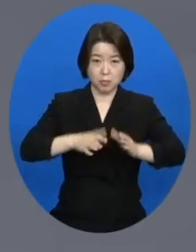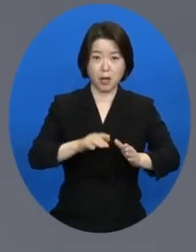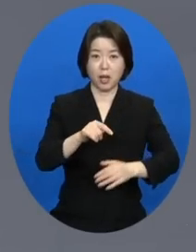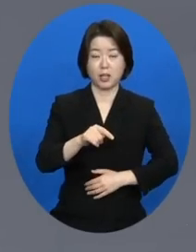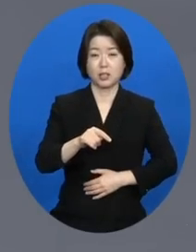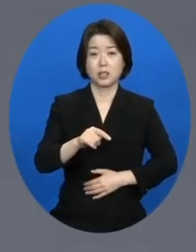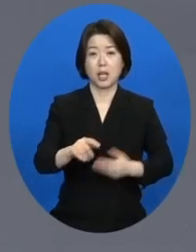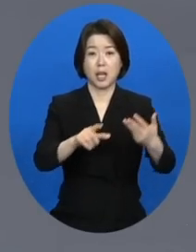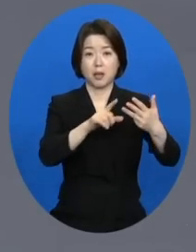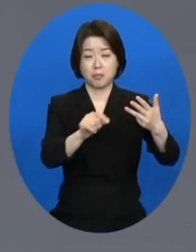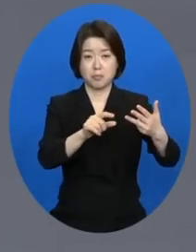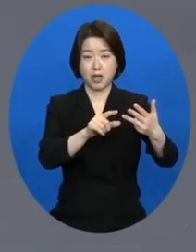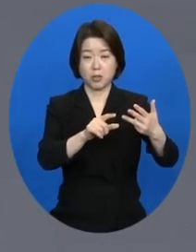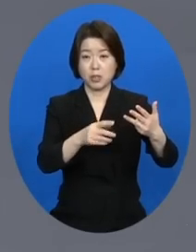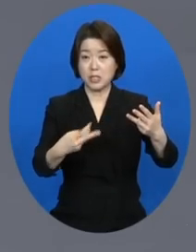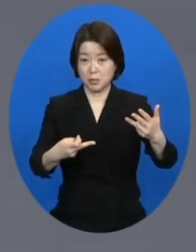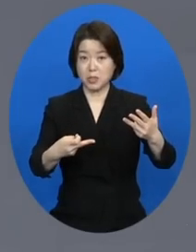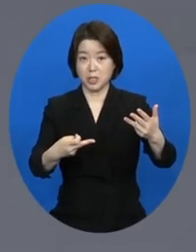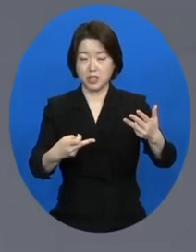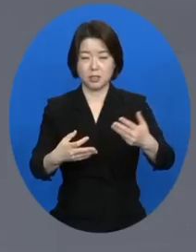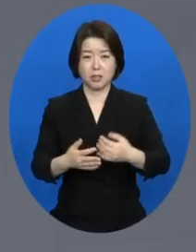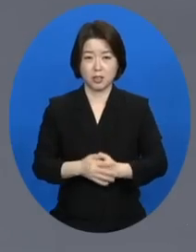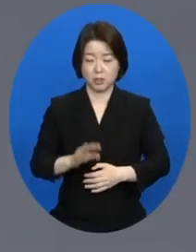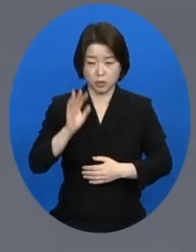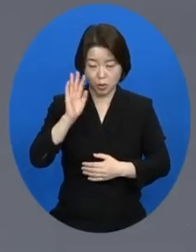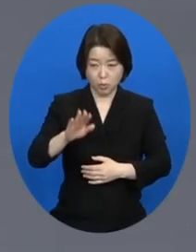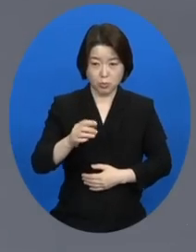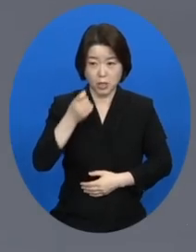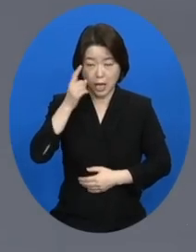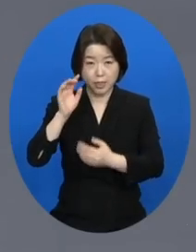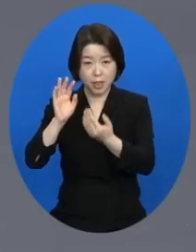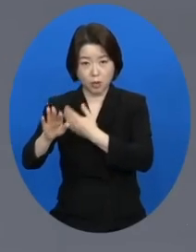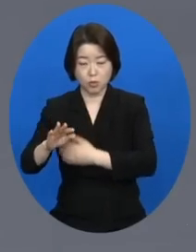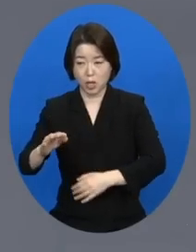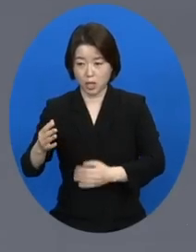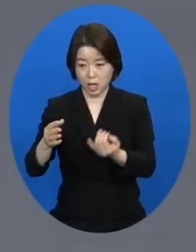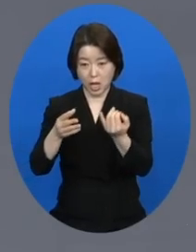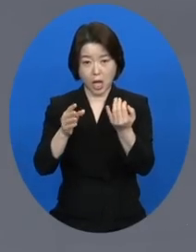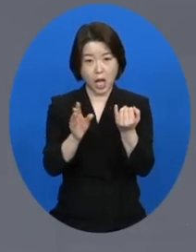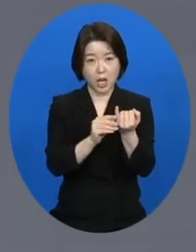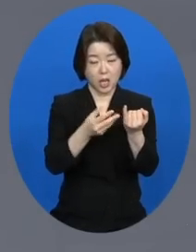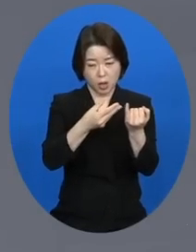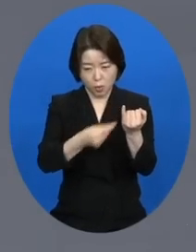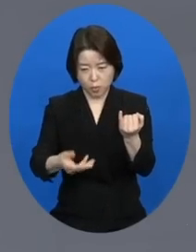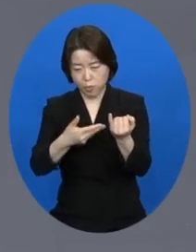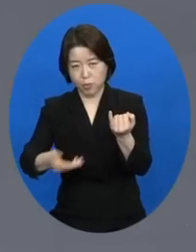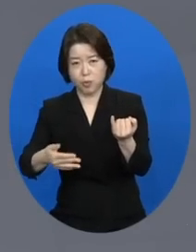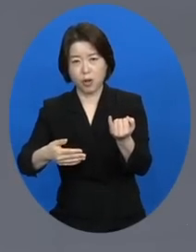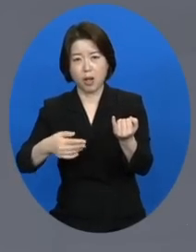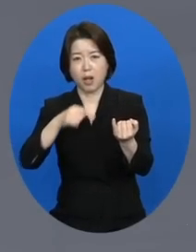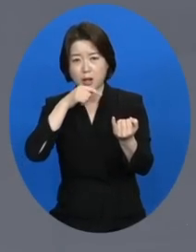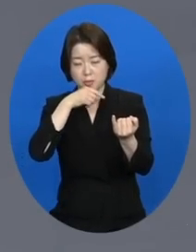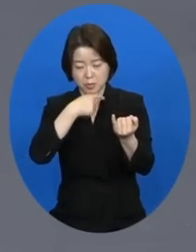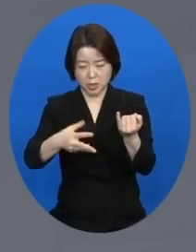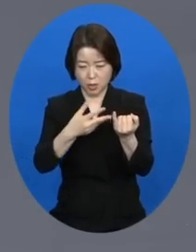8월 12일이었습니다. 그로부터 한 달 뒤에 아내가 하혈을 했어요. 응급실에 가서